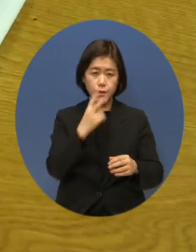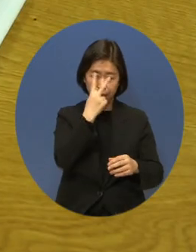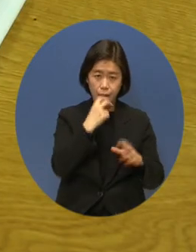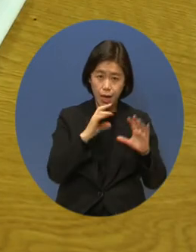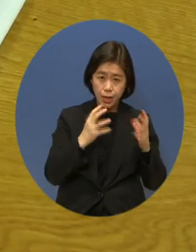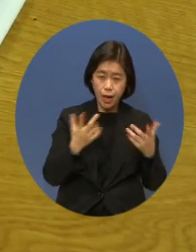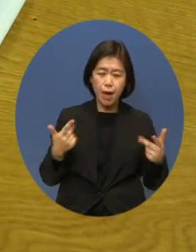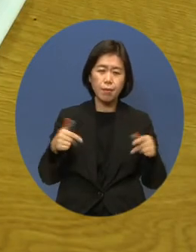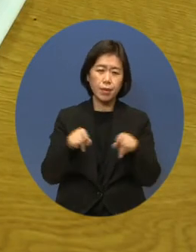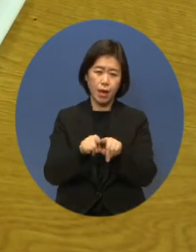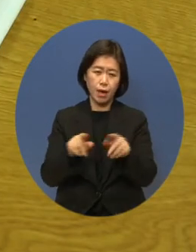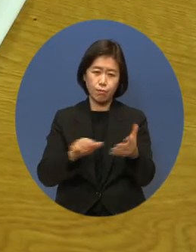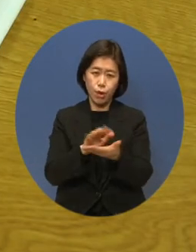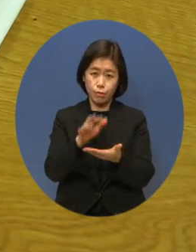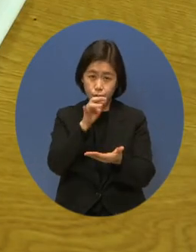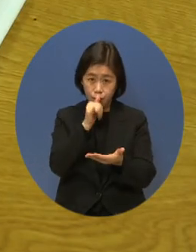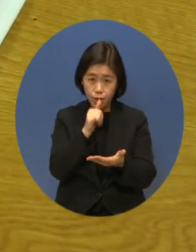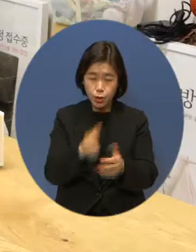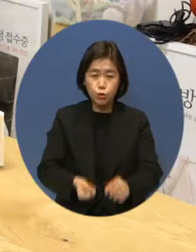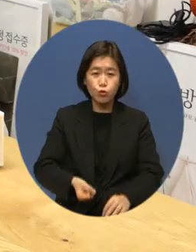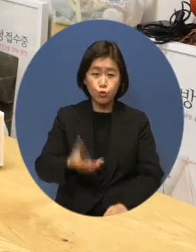윷놀이 하고요. 그리고